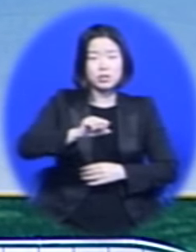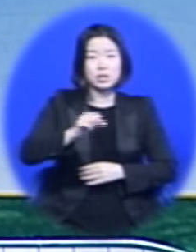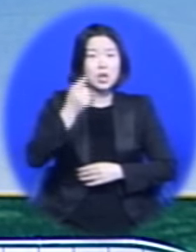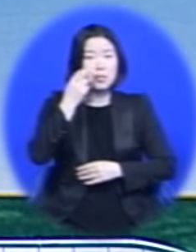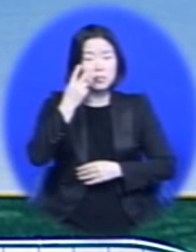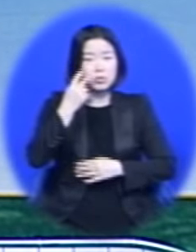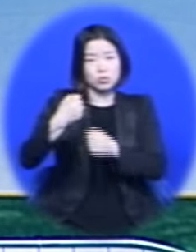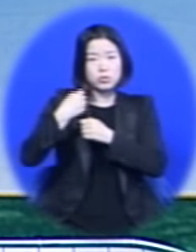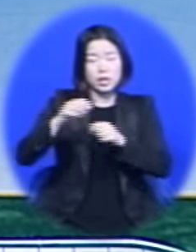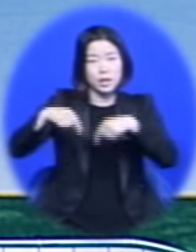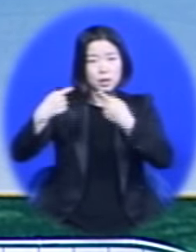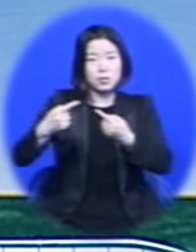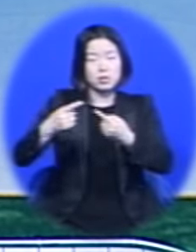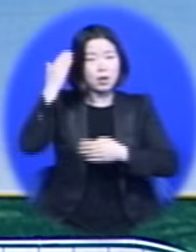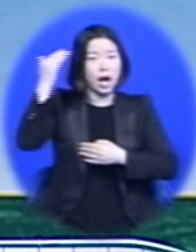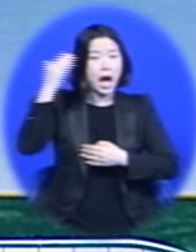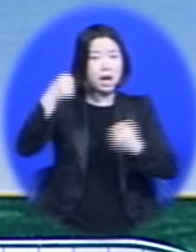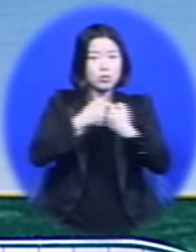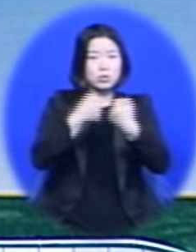한국에 파병을 받아왔습니다.